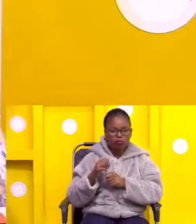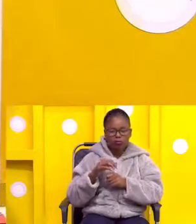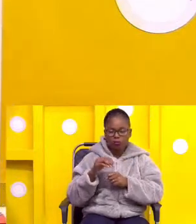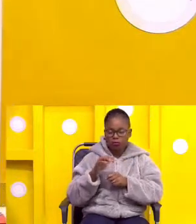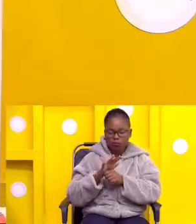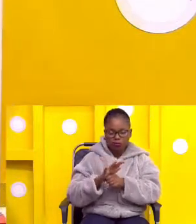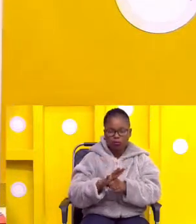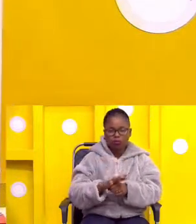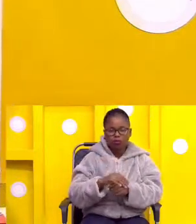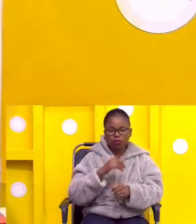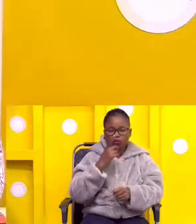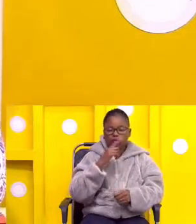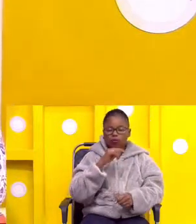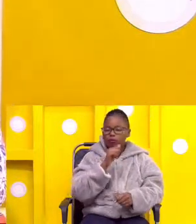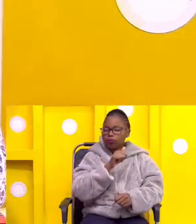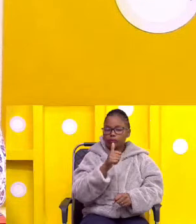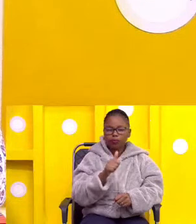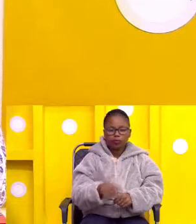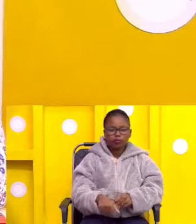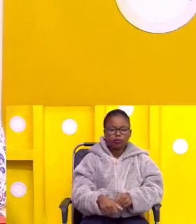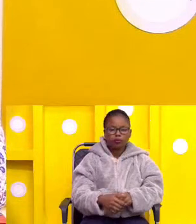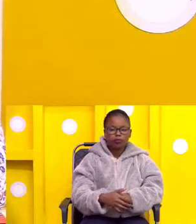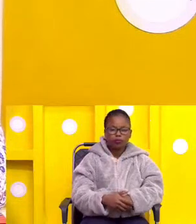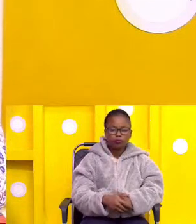Mwathani arotuiguĩrĩra tha.